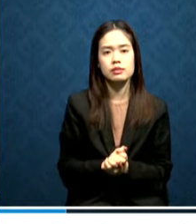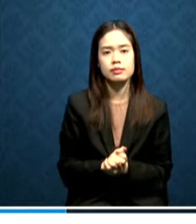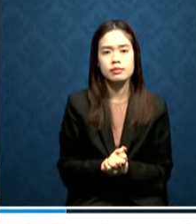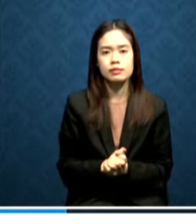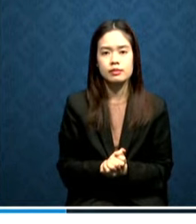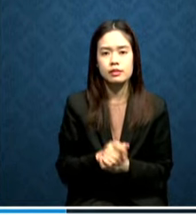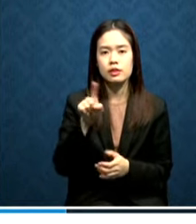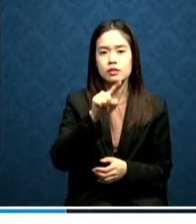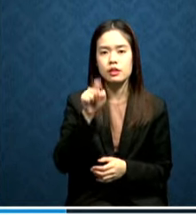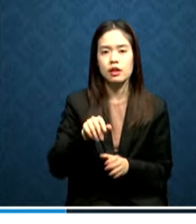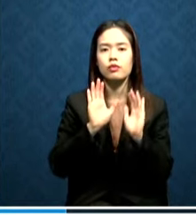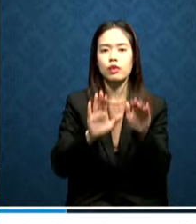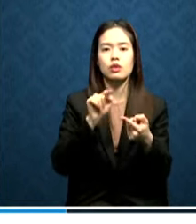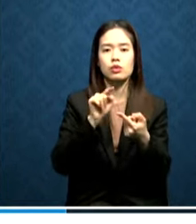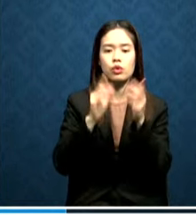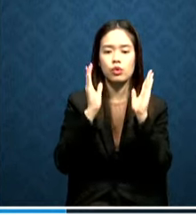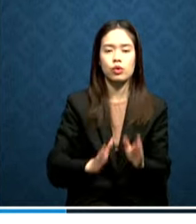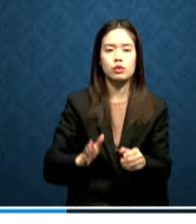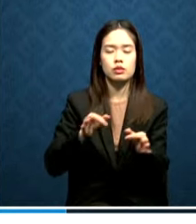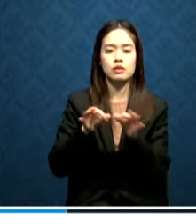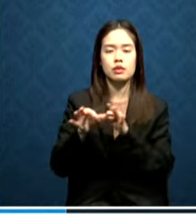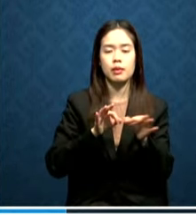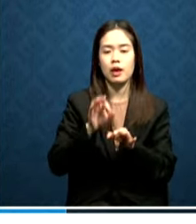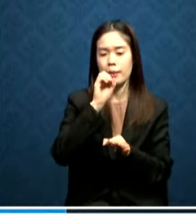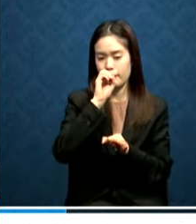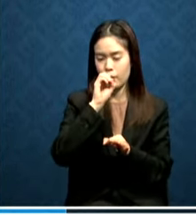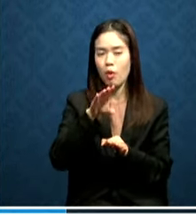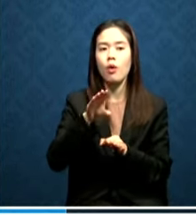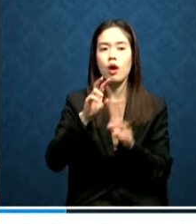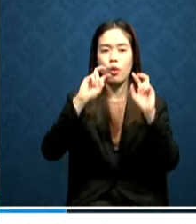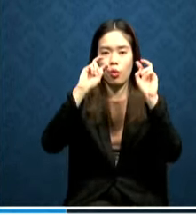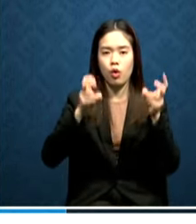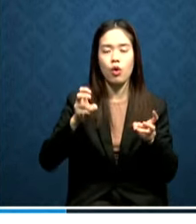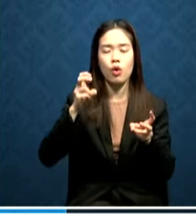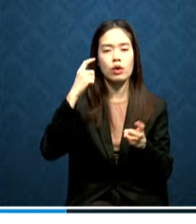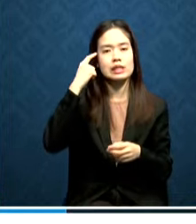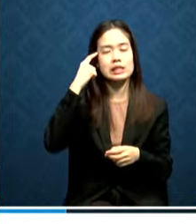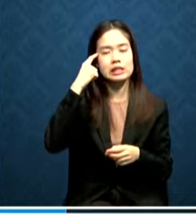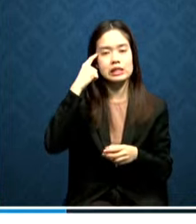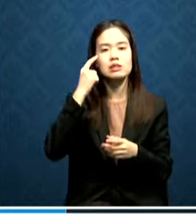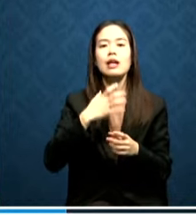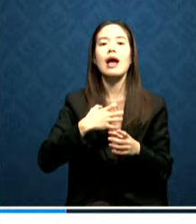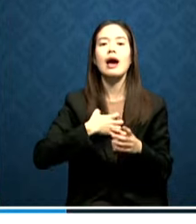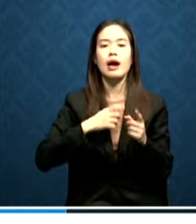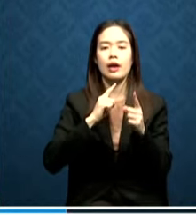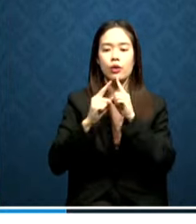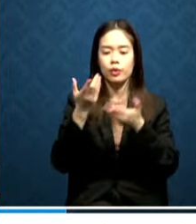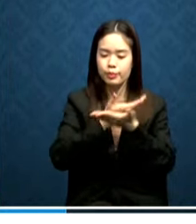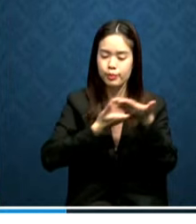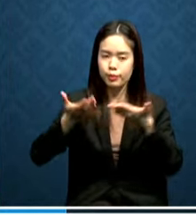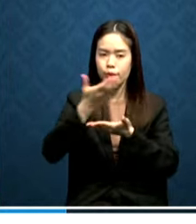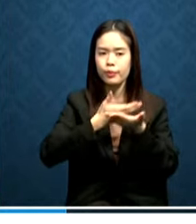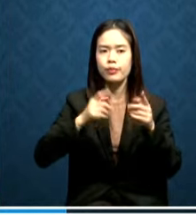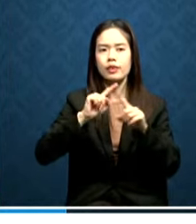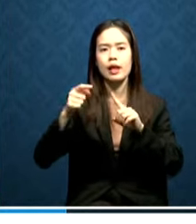สังเกตฝากไปยังผู้ชี้แจงได้นะครับว่าเรื่องนี้เป็นเรื่องที่น่าจะเอามาคิดพิจารณาแต่ว่าไม่ควรเอามาเป็นเ